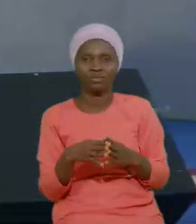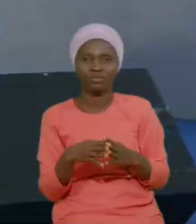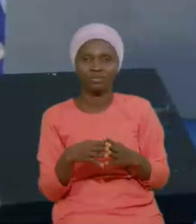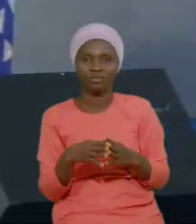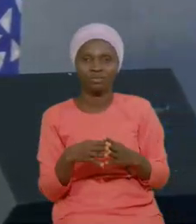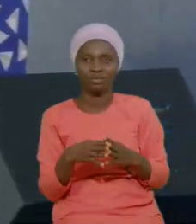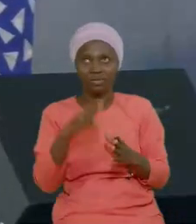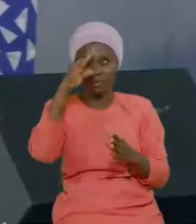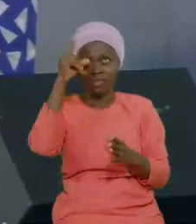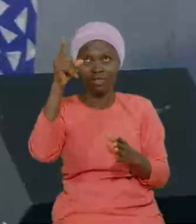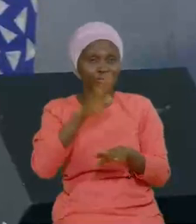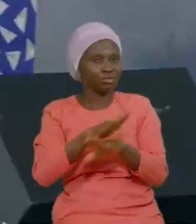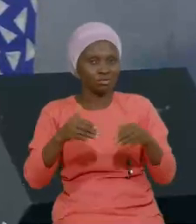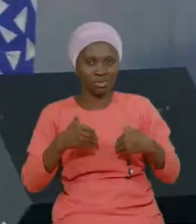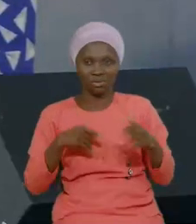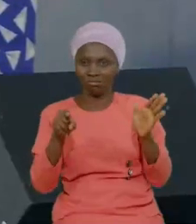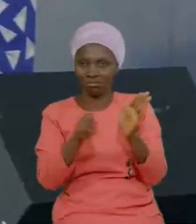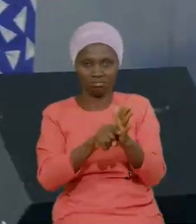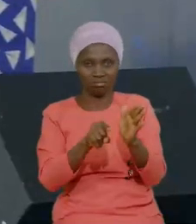toi.